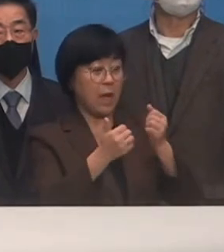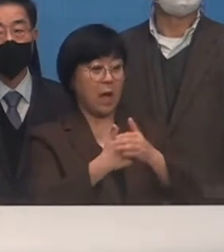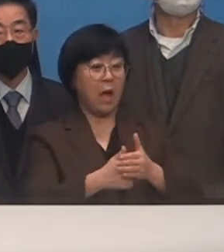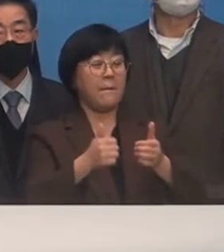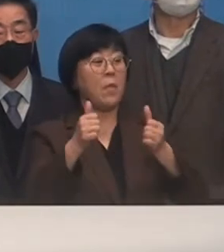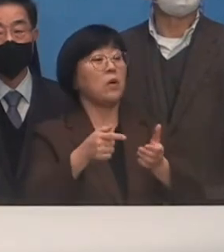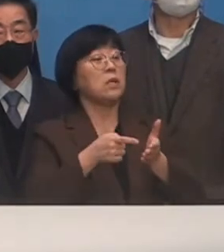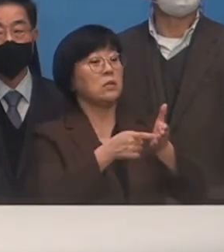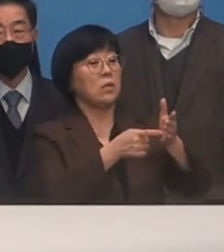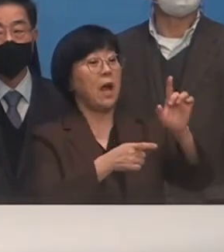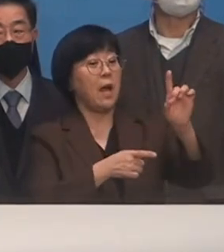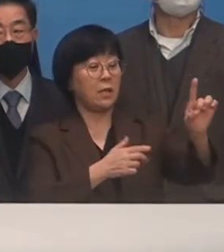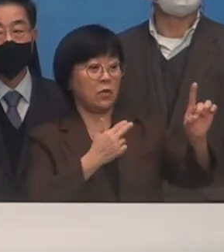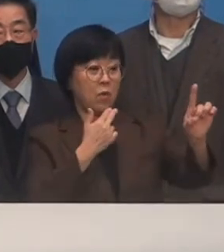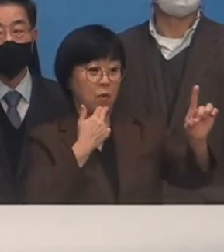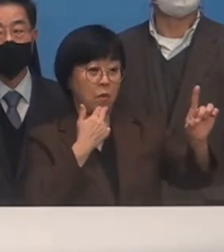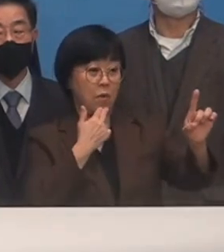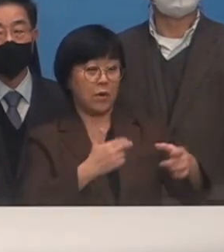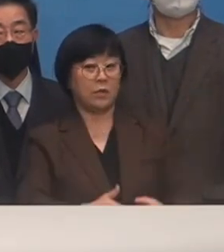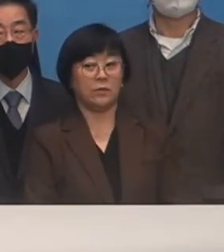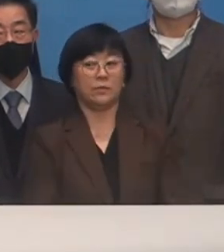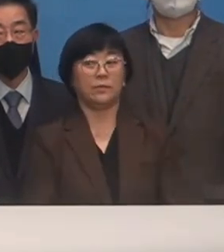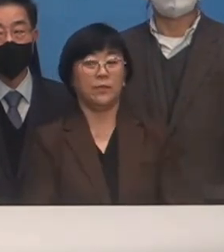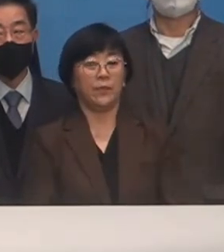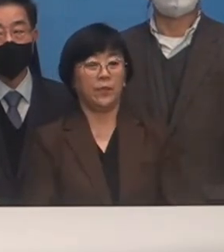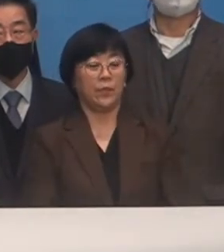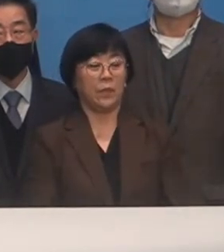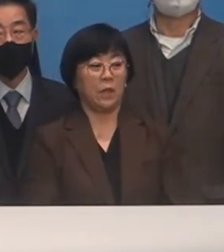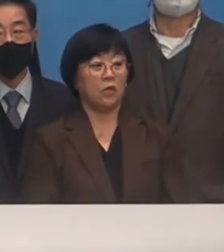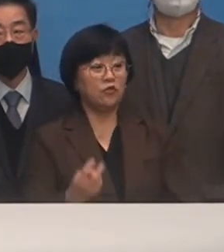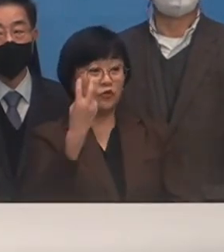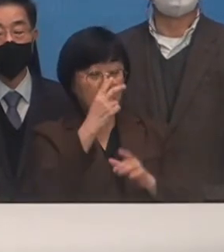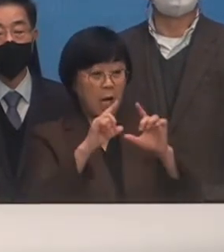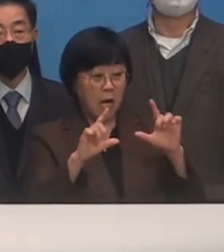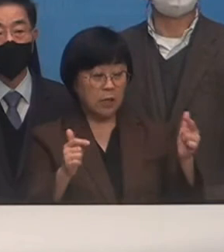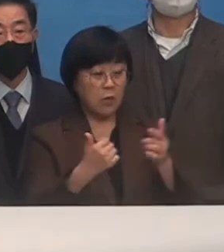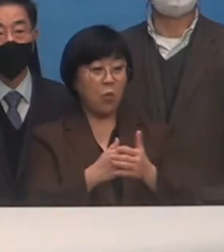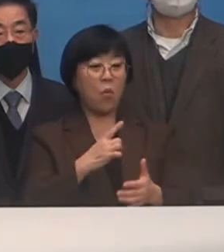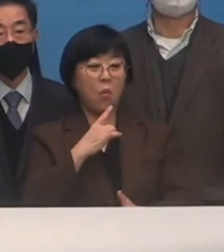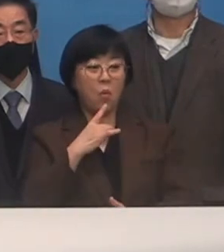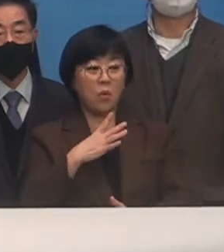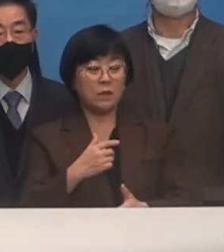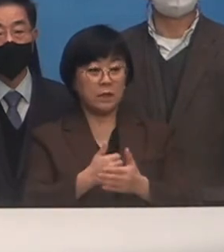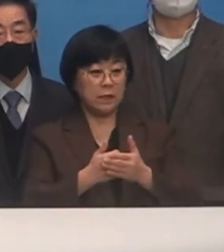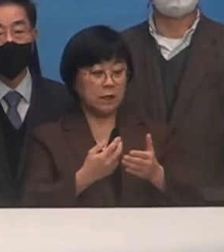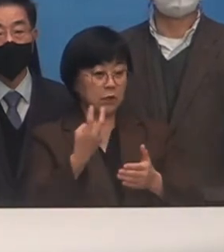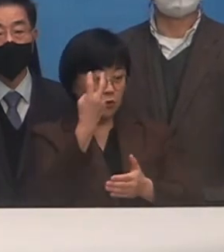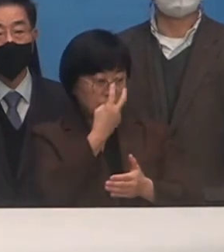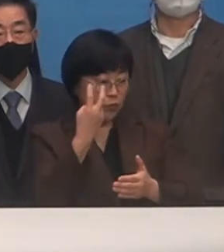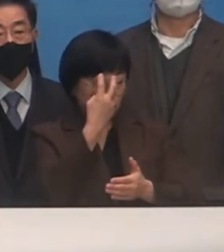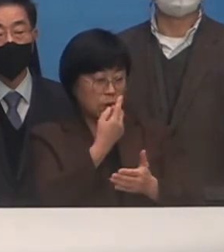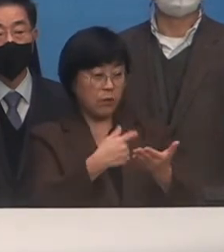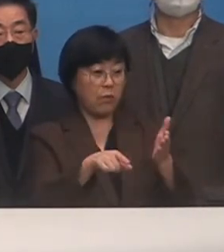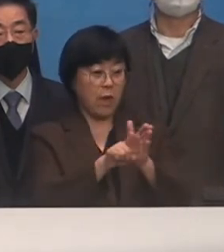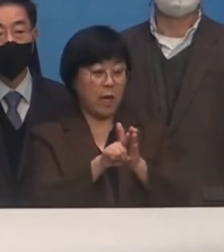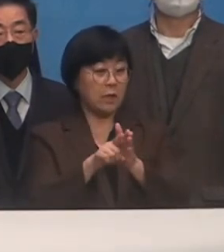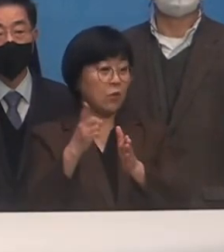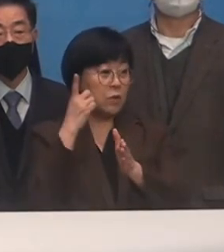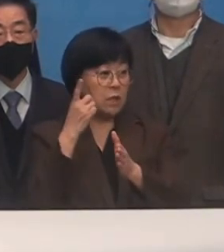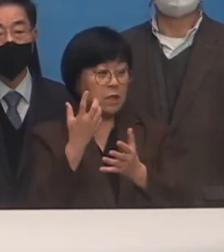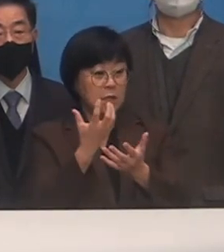기소된 건은 단 한 건도 없었습니다. 수사가 아닌 오로지 사찰 목적의 통신